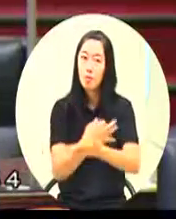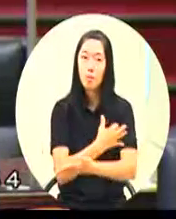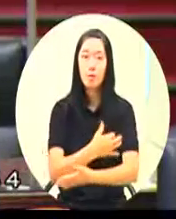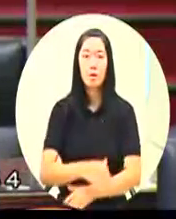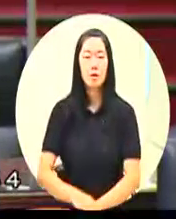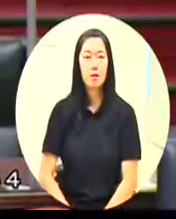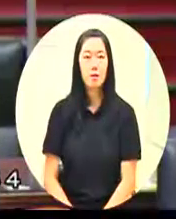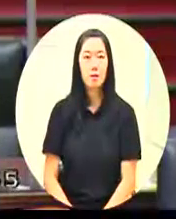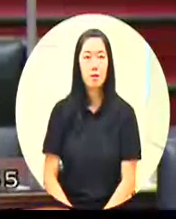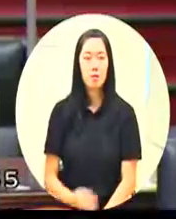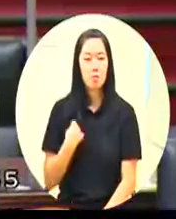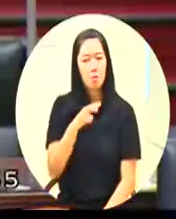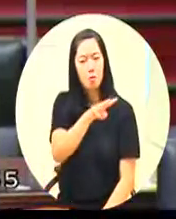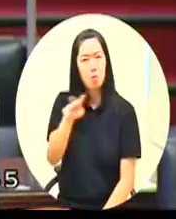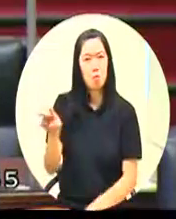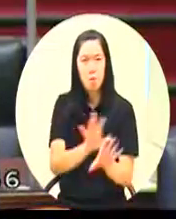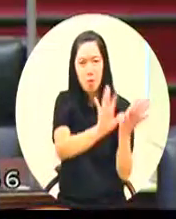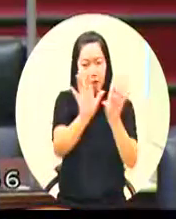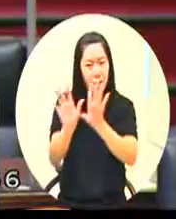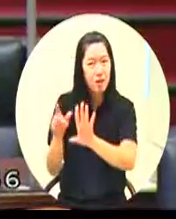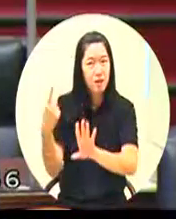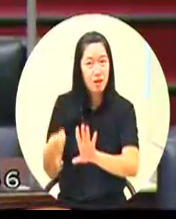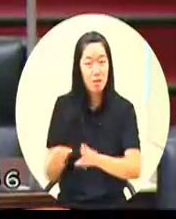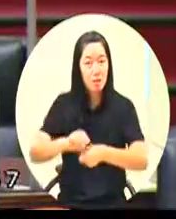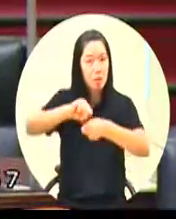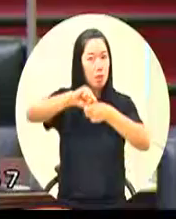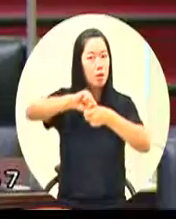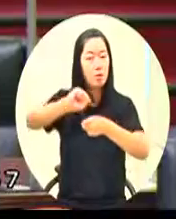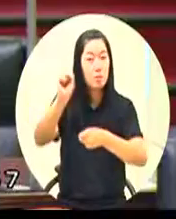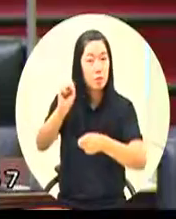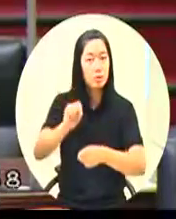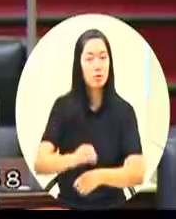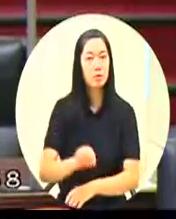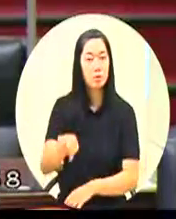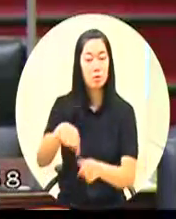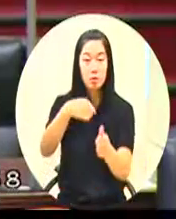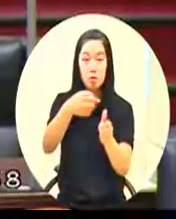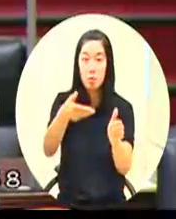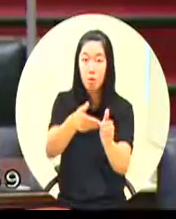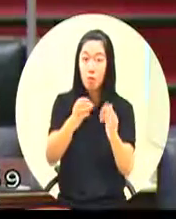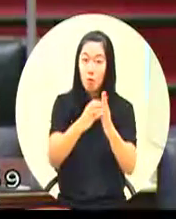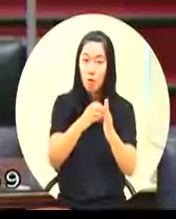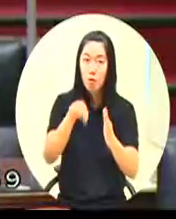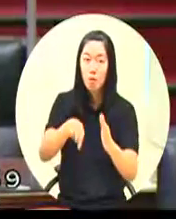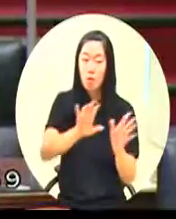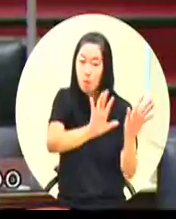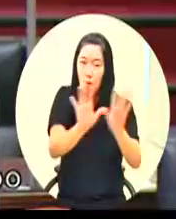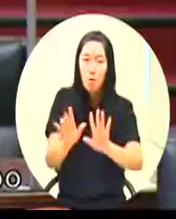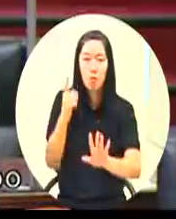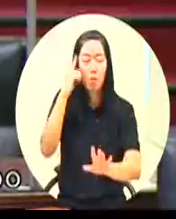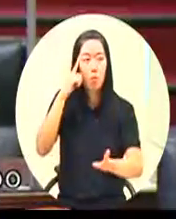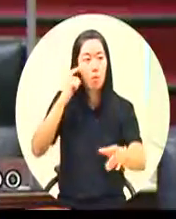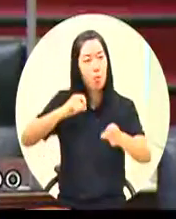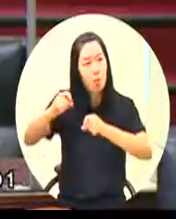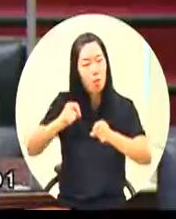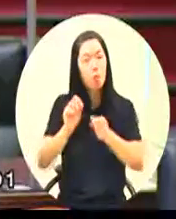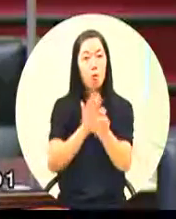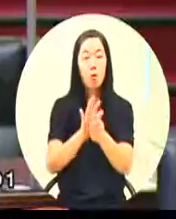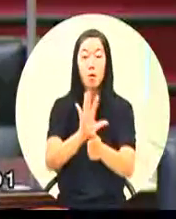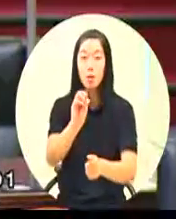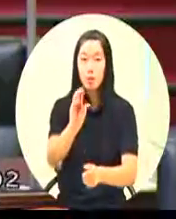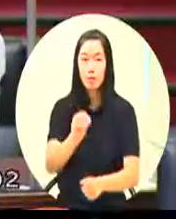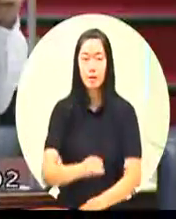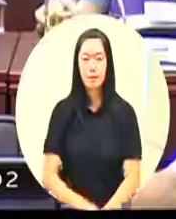我们不能看着这样的一个情况下去。我不晓得教育局对这样的一个情况呢有没有什么对策，局长能不能说明一下？